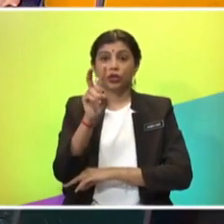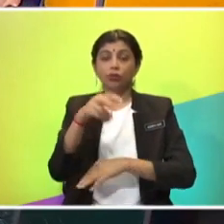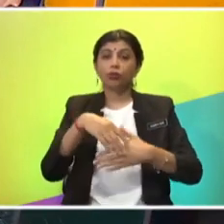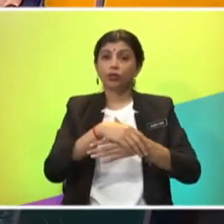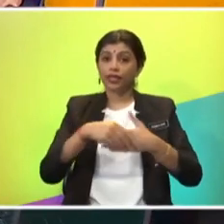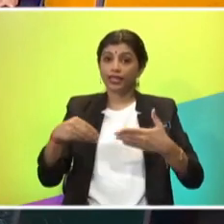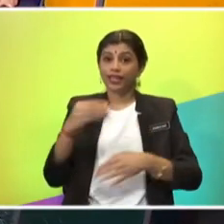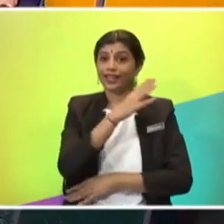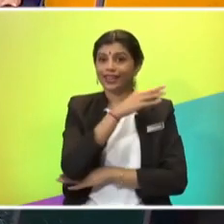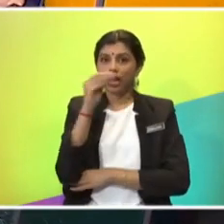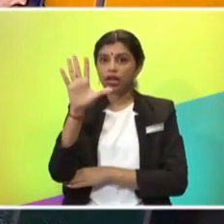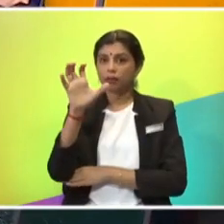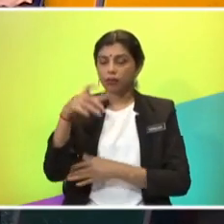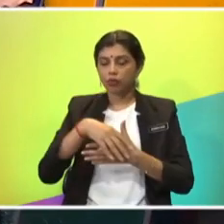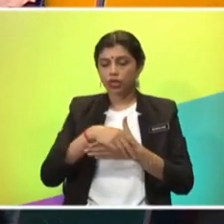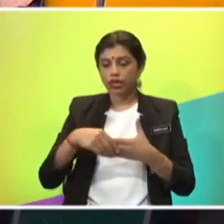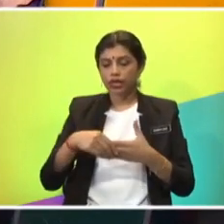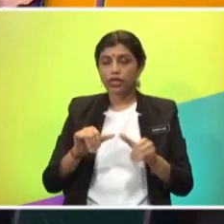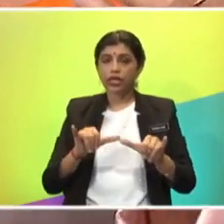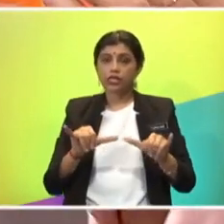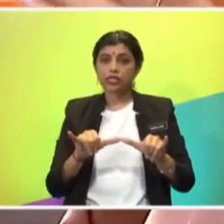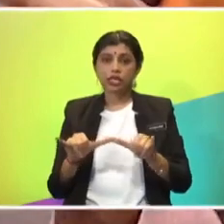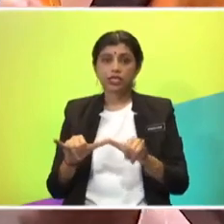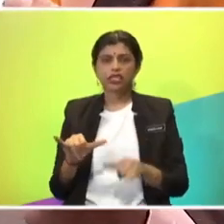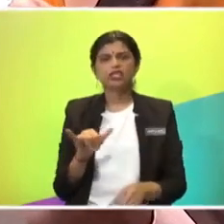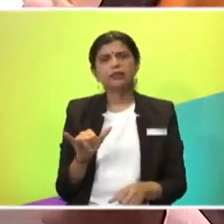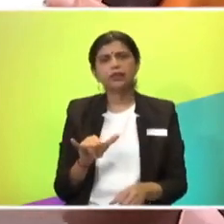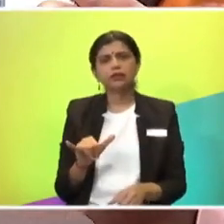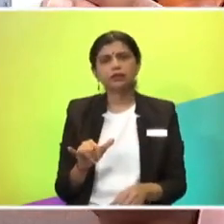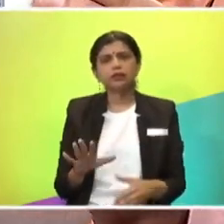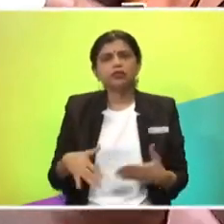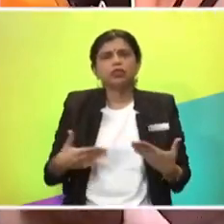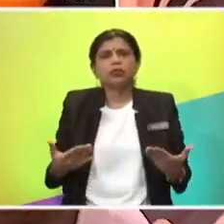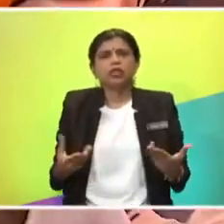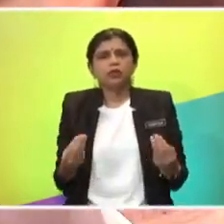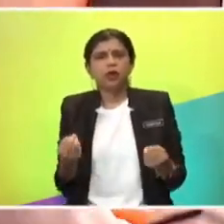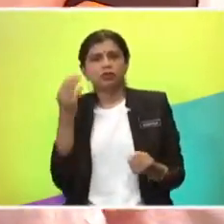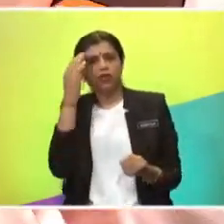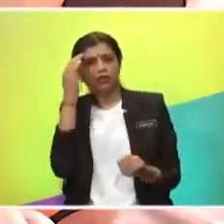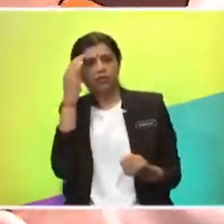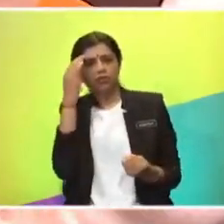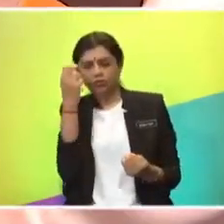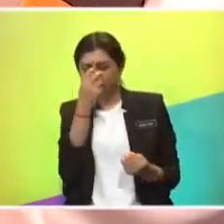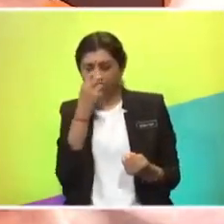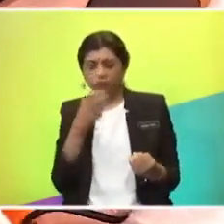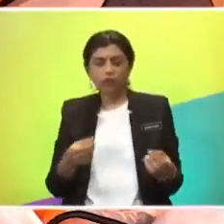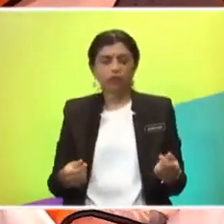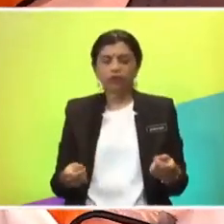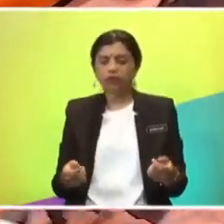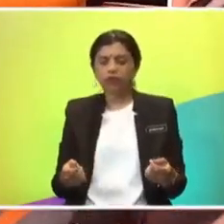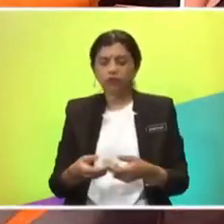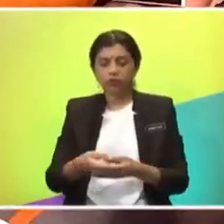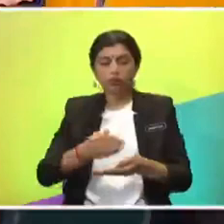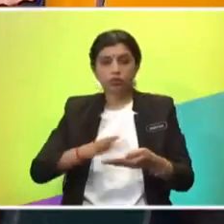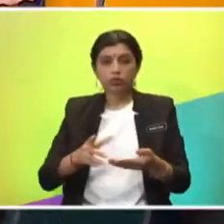sama. Oh, okey. Ha, panjang ni sama. Okey, macam mana individu masalah penglihatan ni? Betul. Nak mengukur sebab sama tadi cikgu cikgu